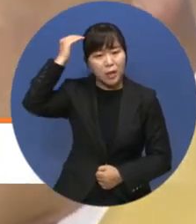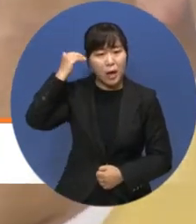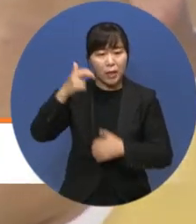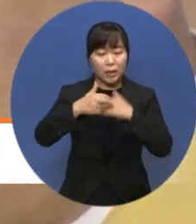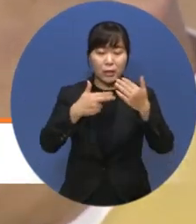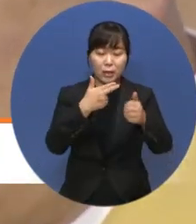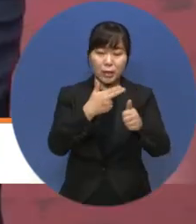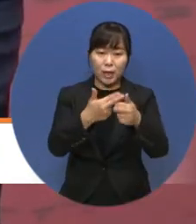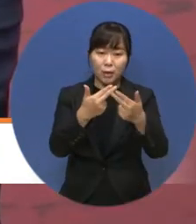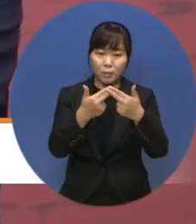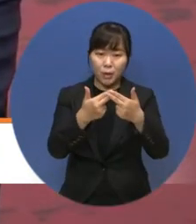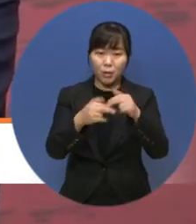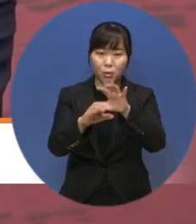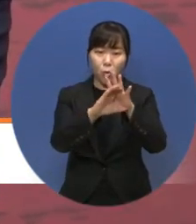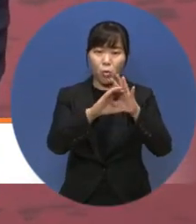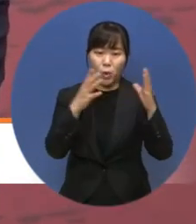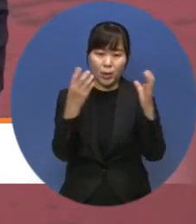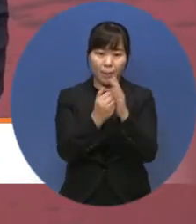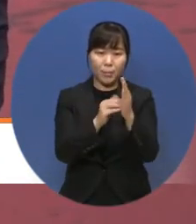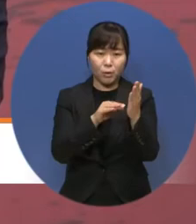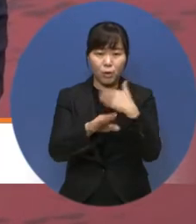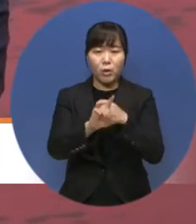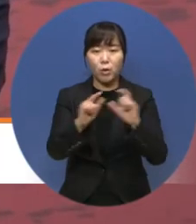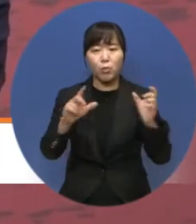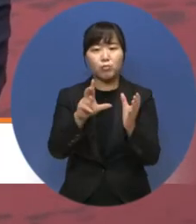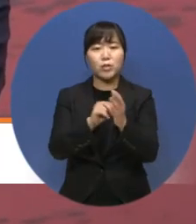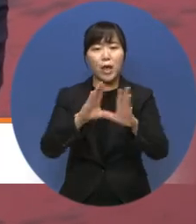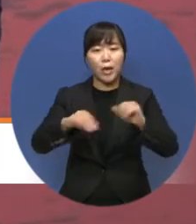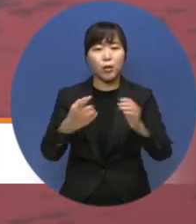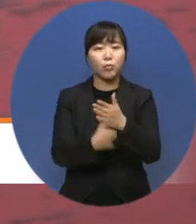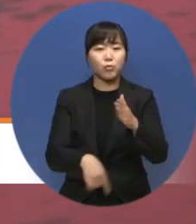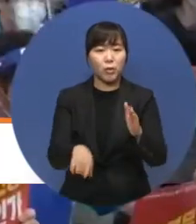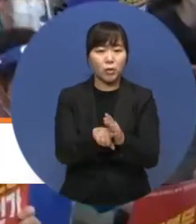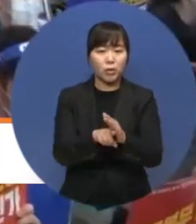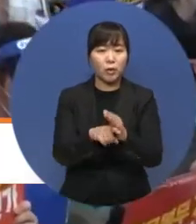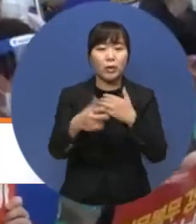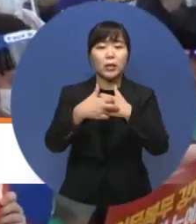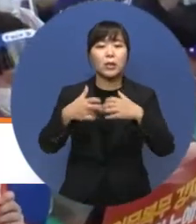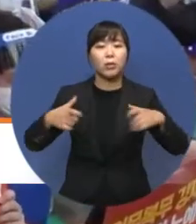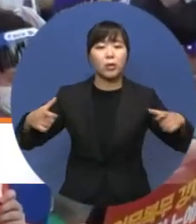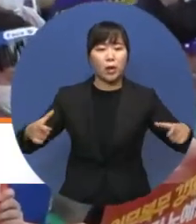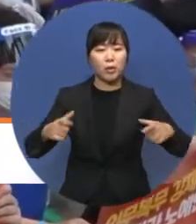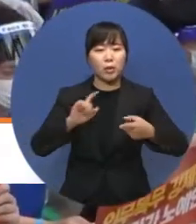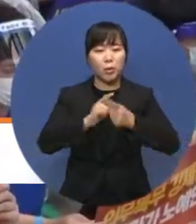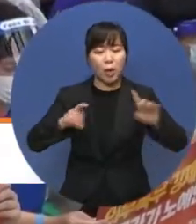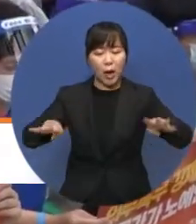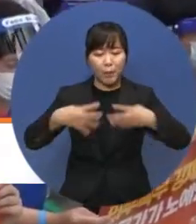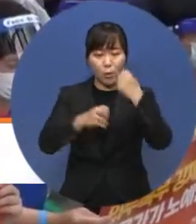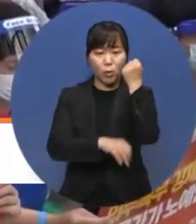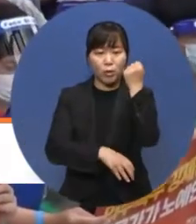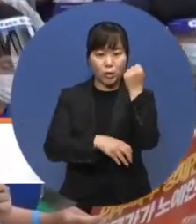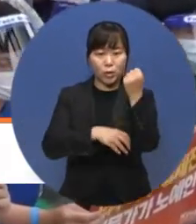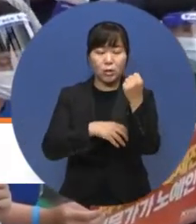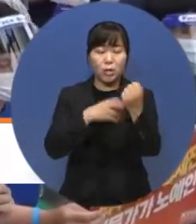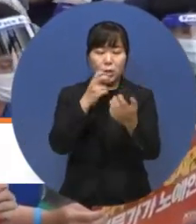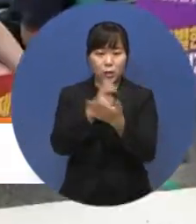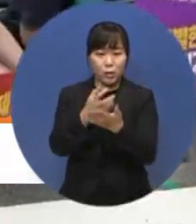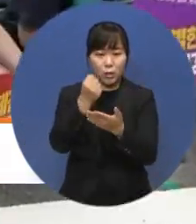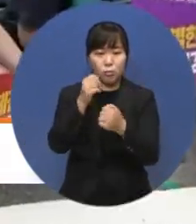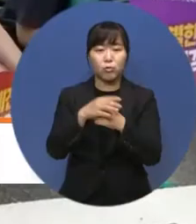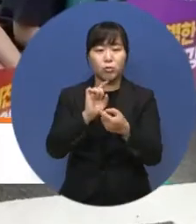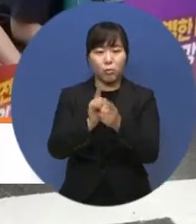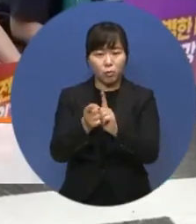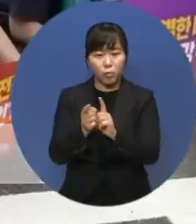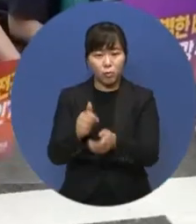대한의사협회는 코로나19의 종식 후에 여러 문제의 해결을 위해 의료계와의 합의를 원칙으로 협치와 존중을